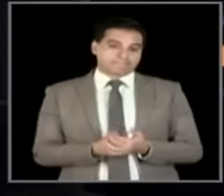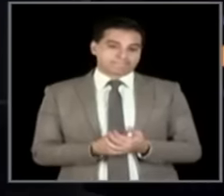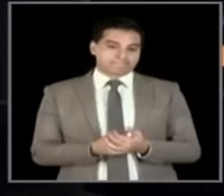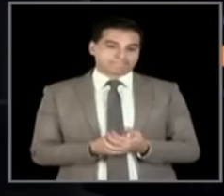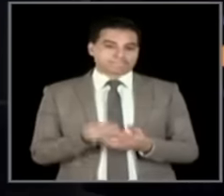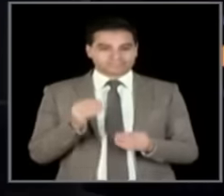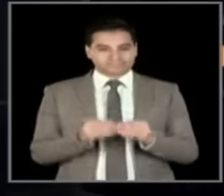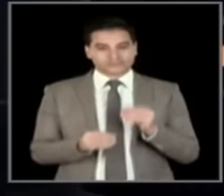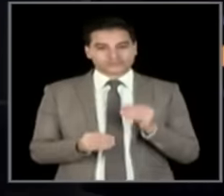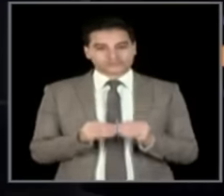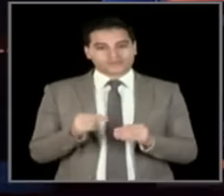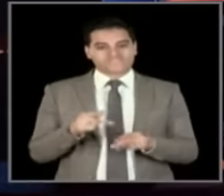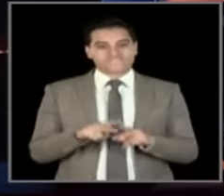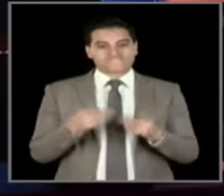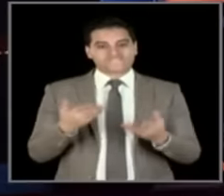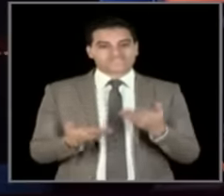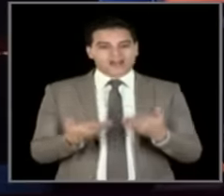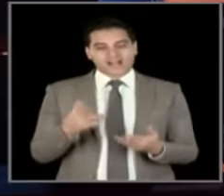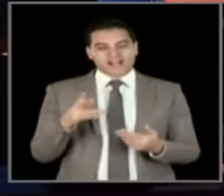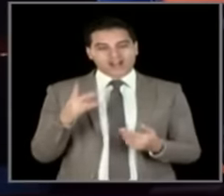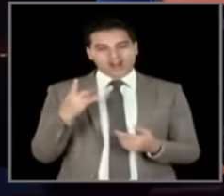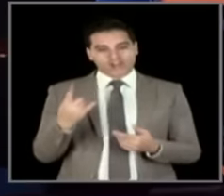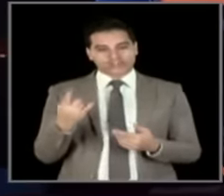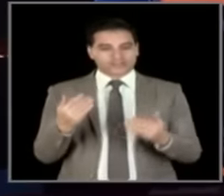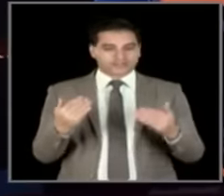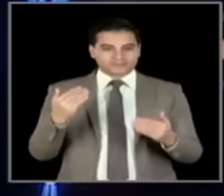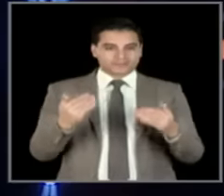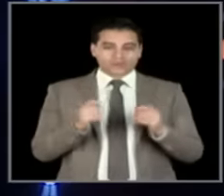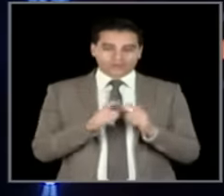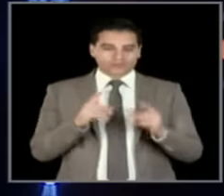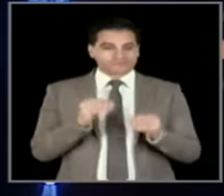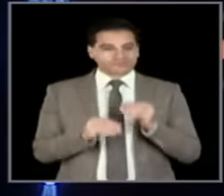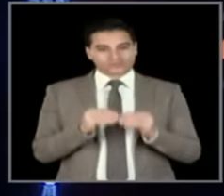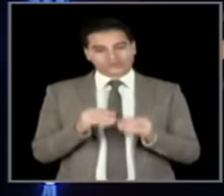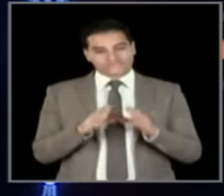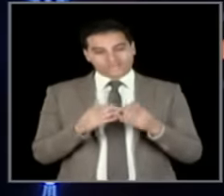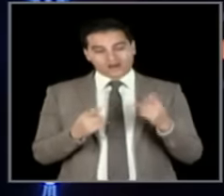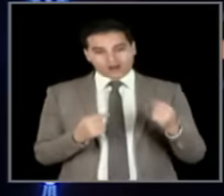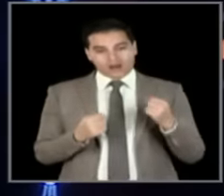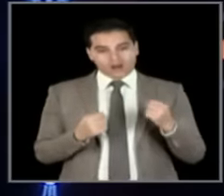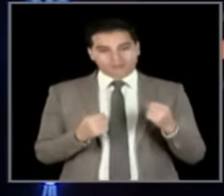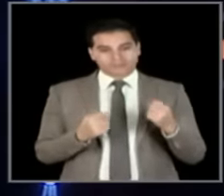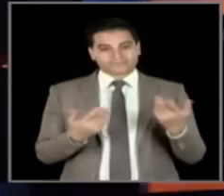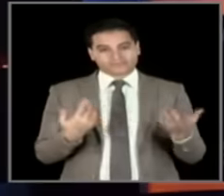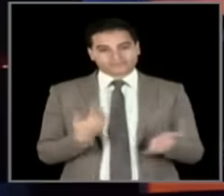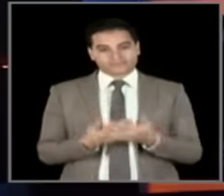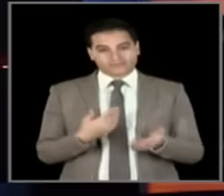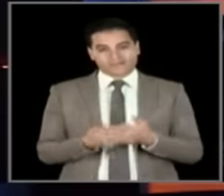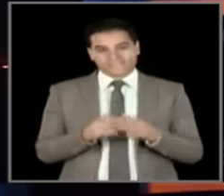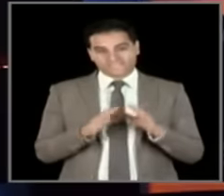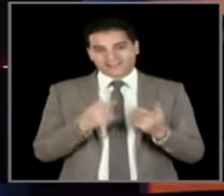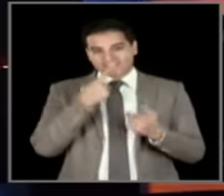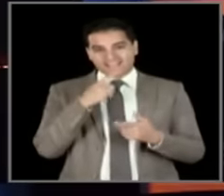معلش الفرق لسه قريب، فرق 10 نقط. كويس ان انتوا صامدين قدام فريق بيتدلع، الفريق ده